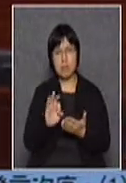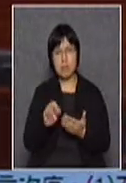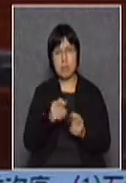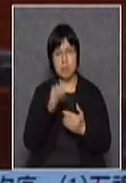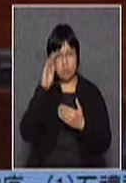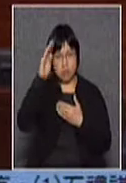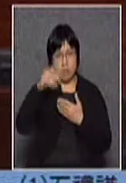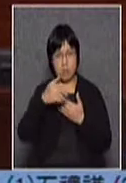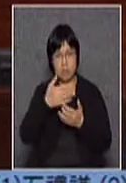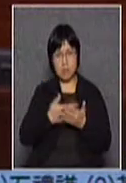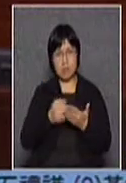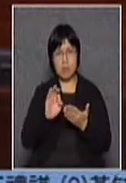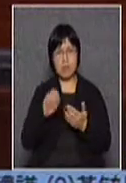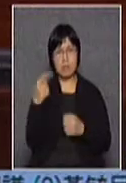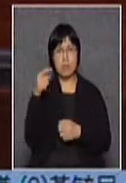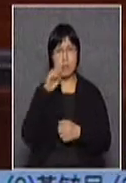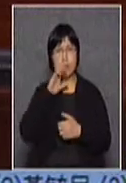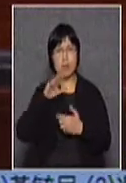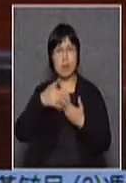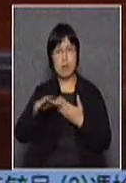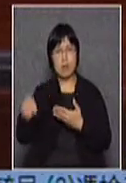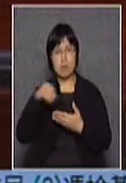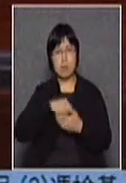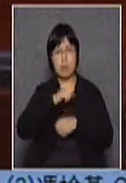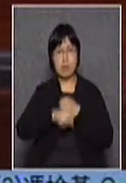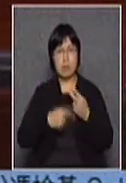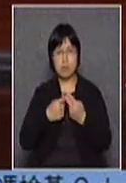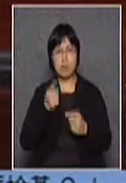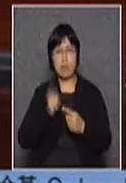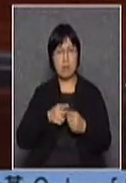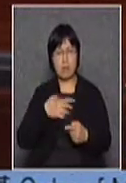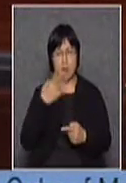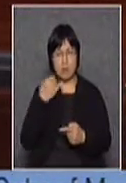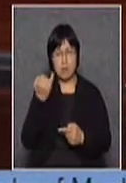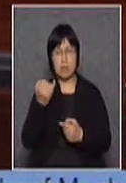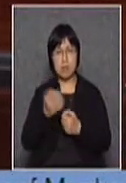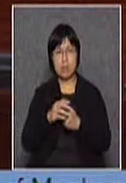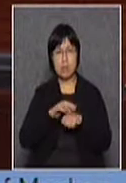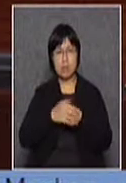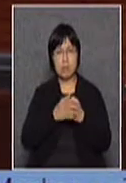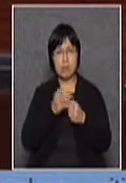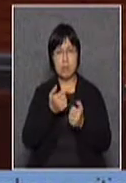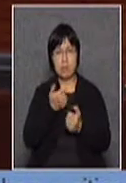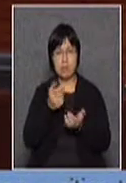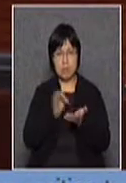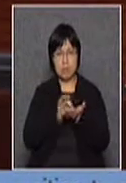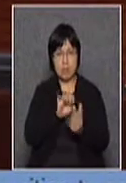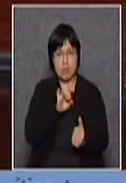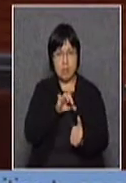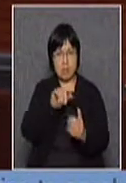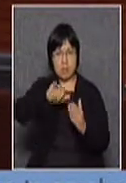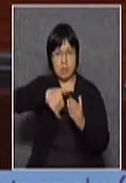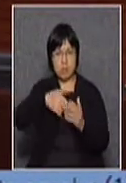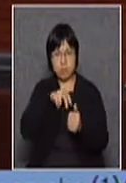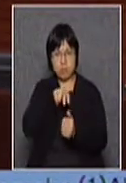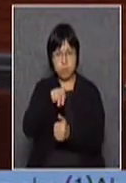嘅政策，就單方面講輸入外勞咧，亦都係荒謬嘅。世界很多的地方咧，係利用呢個入口的控制